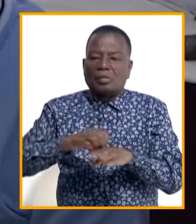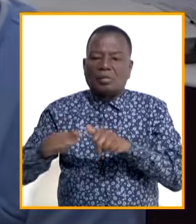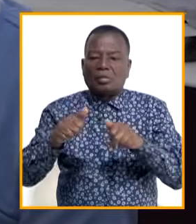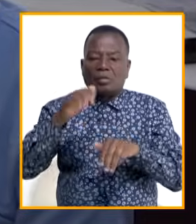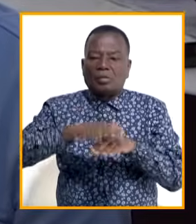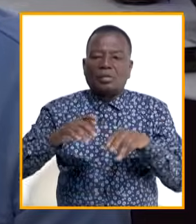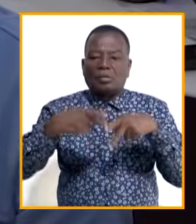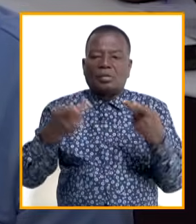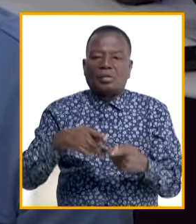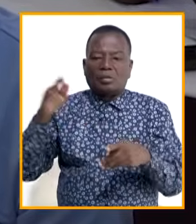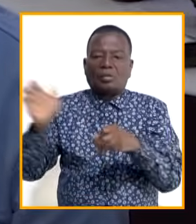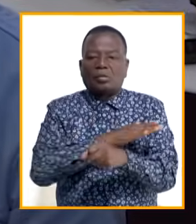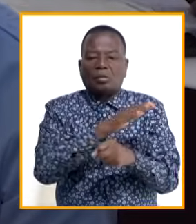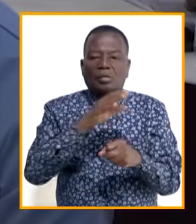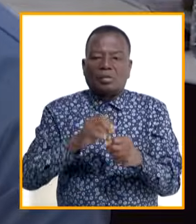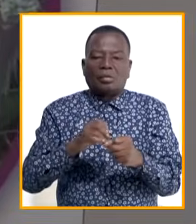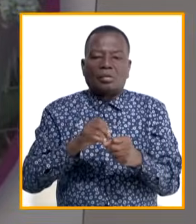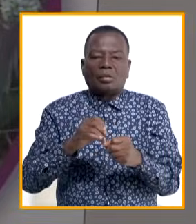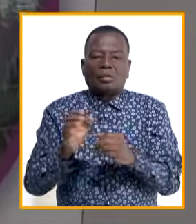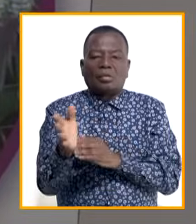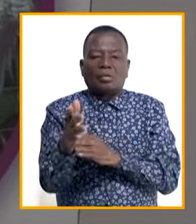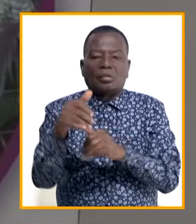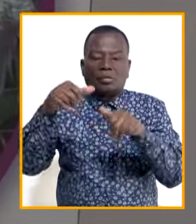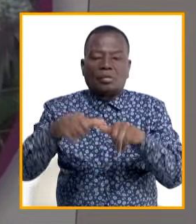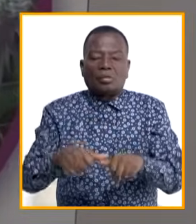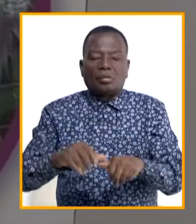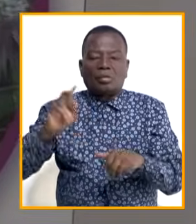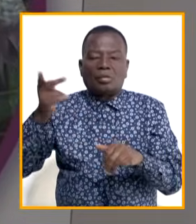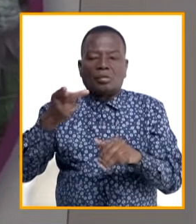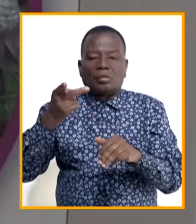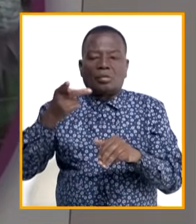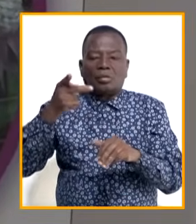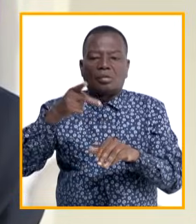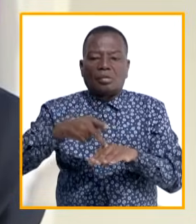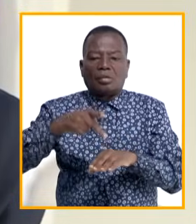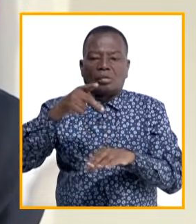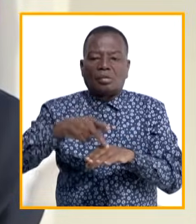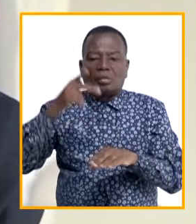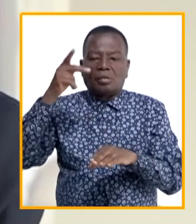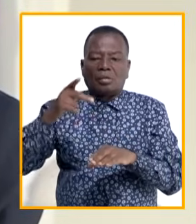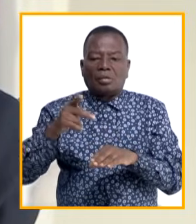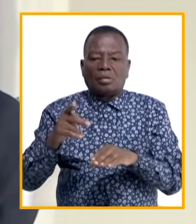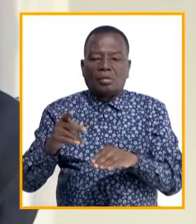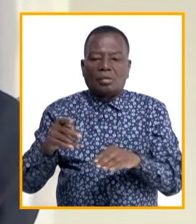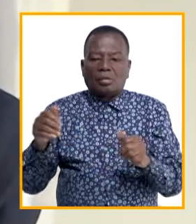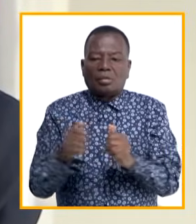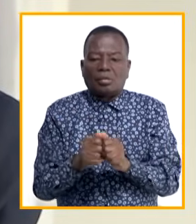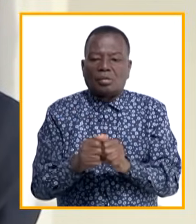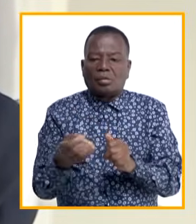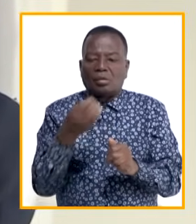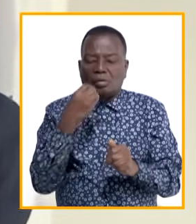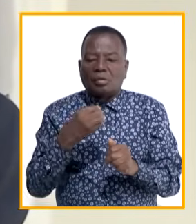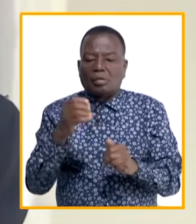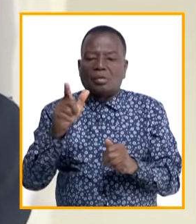terrain pour combler ce manque à gagner. Le poisson demeure la principale source avec une consommation de 25